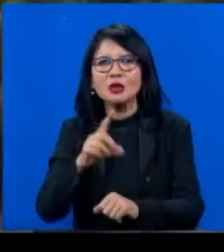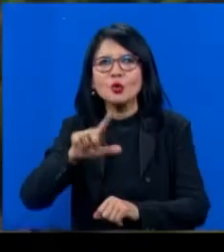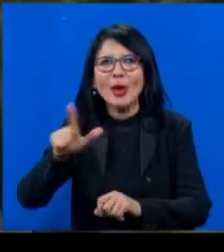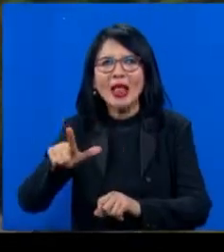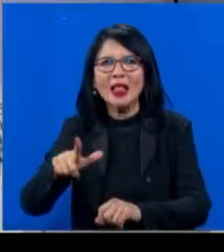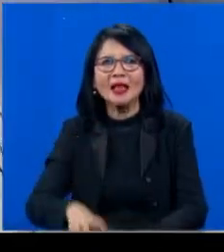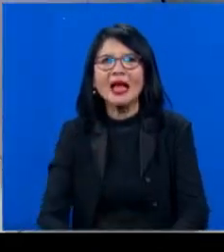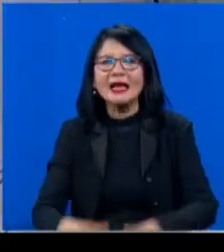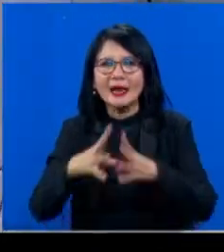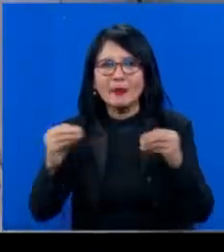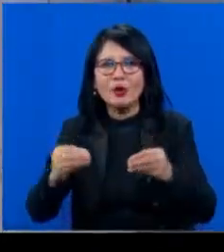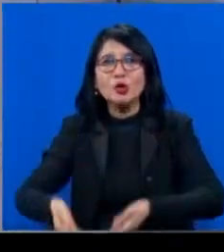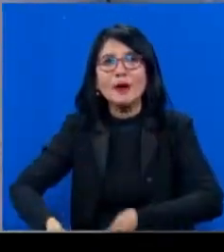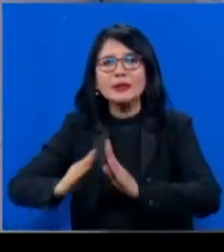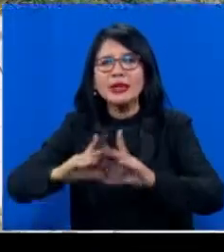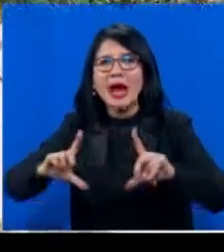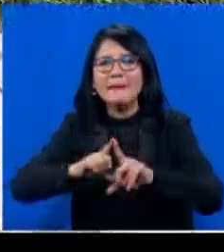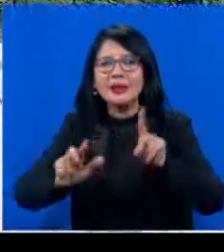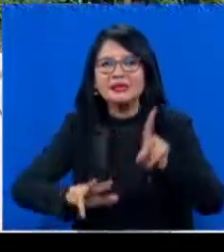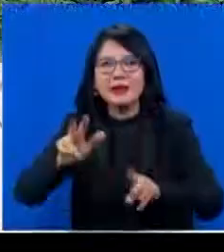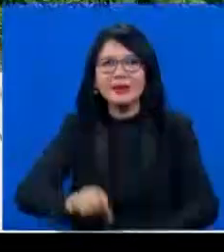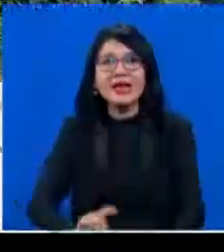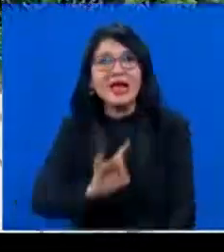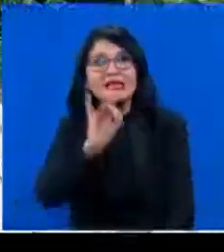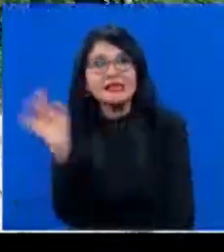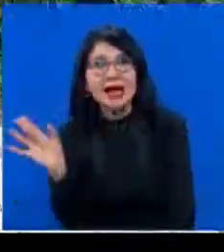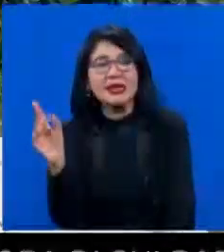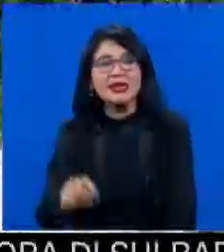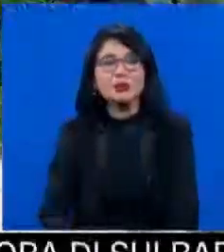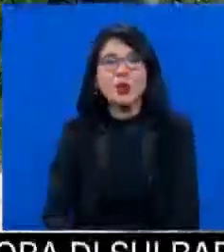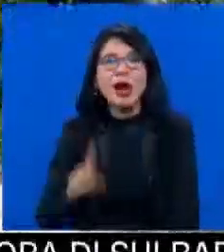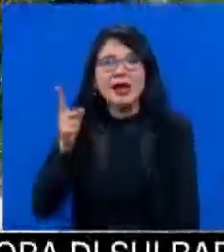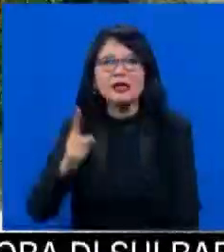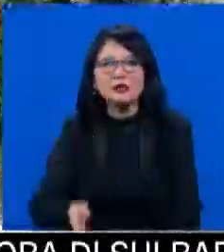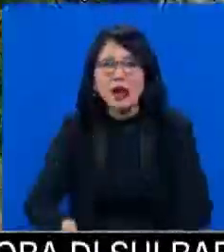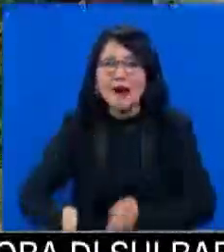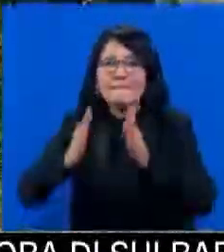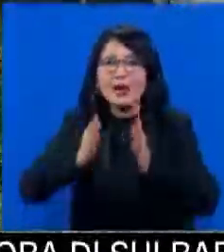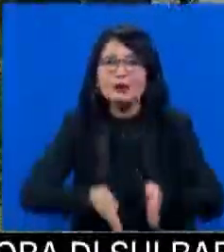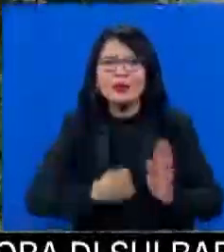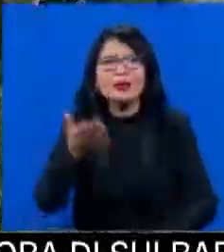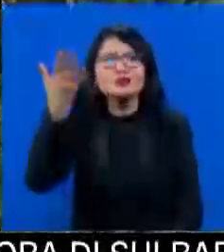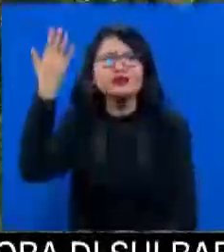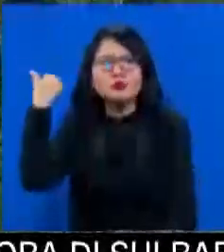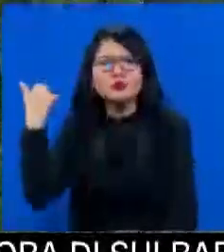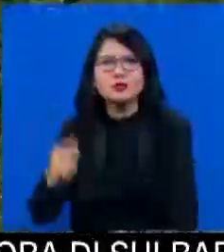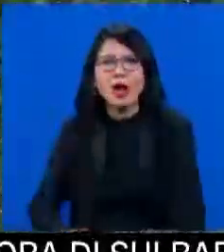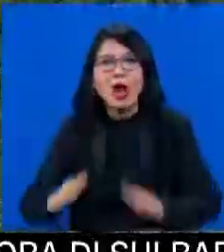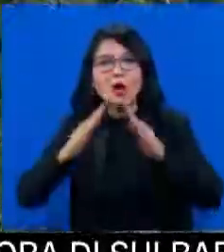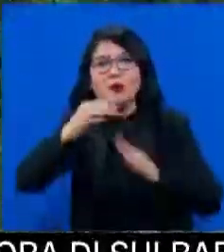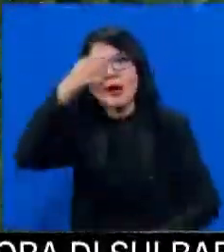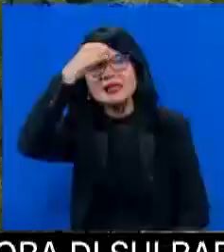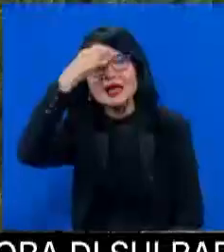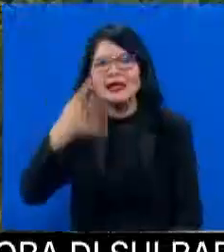sejak abad ke-19. Selain YLCC dan Gereja Immanuel Depok, terdapat juga bangunan peninggalan zaman Belanda seperti Rumah Sakit